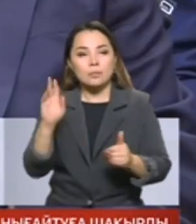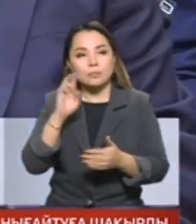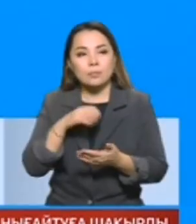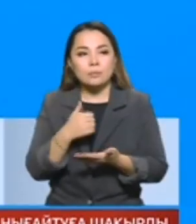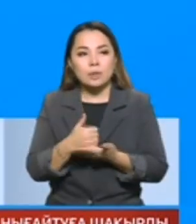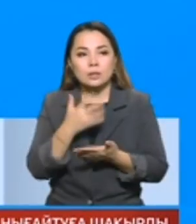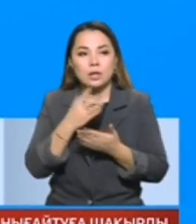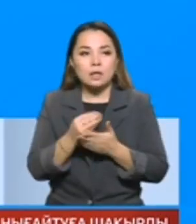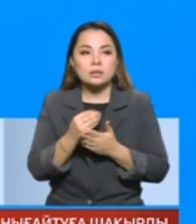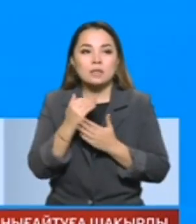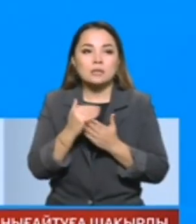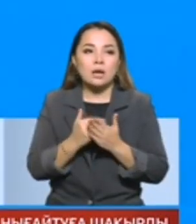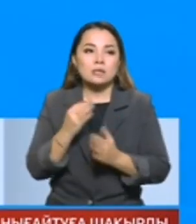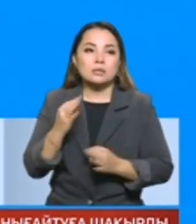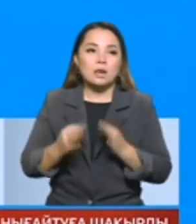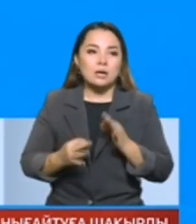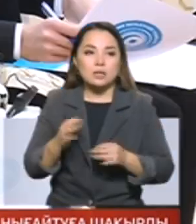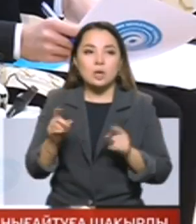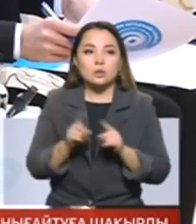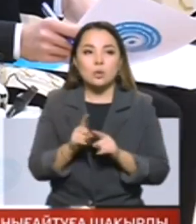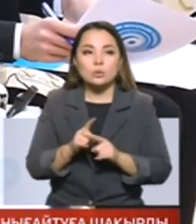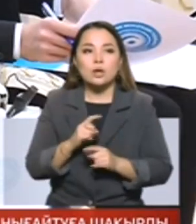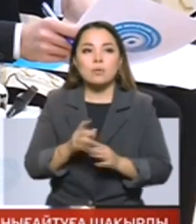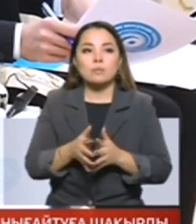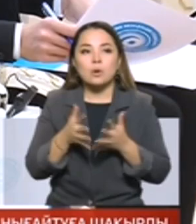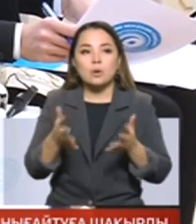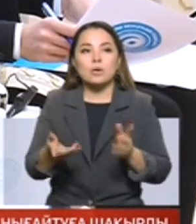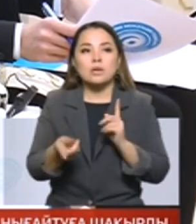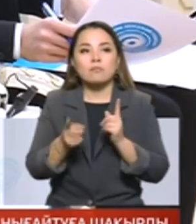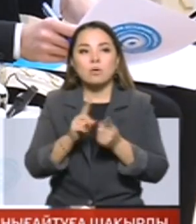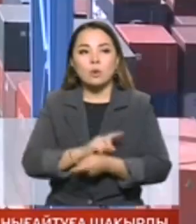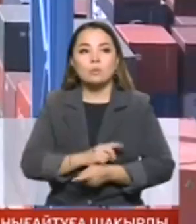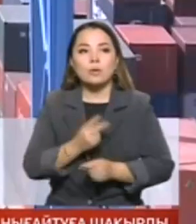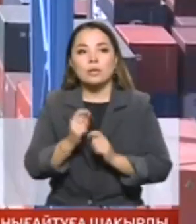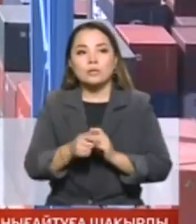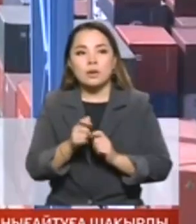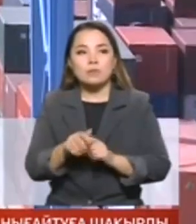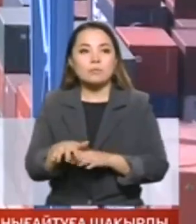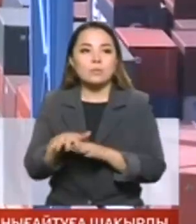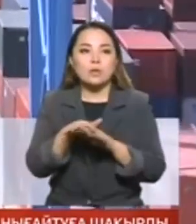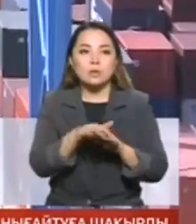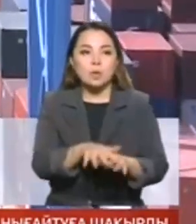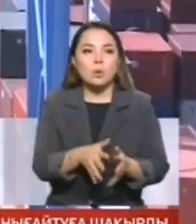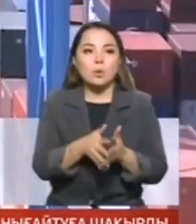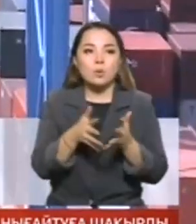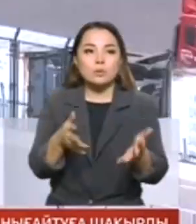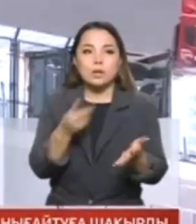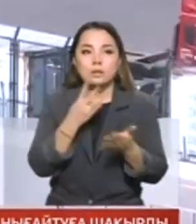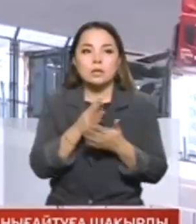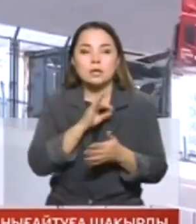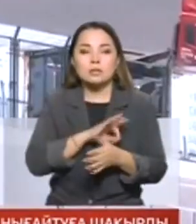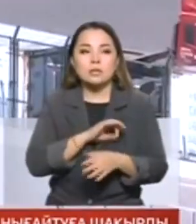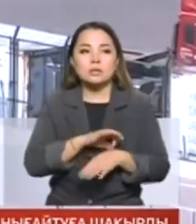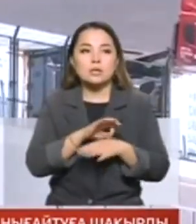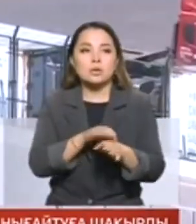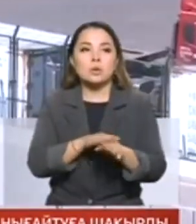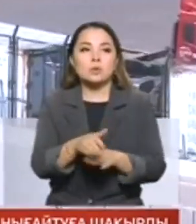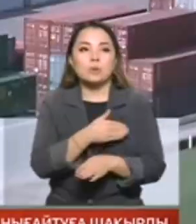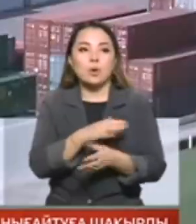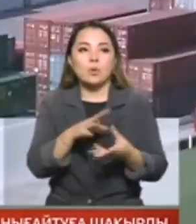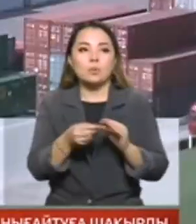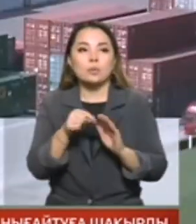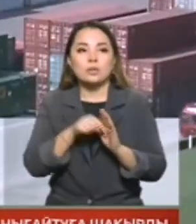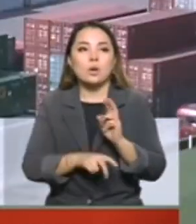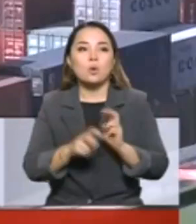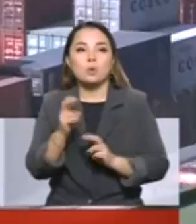мемлекеттік стандарттарды біріздендіріп, ауқымды реформалардың көмегімен өзара инвестиция көлемін арттыруға жеттеді. Қазір ұйымның жалпы ішкі